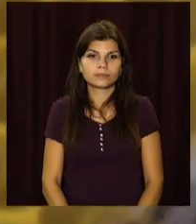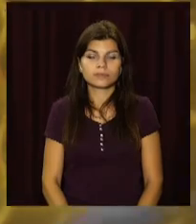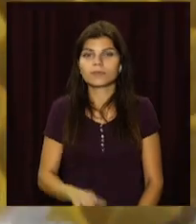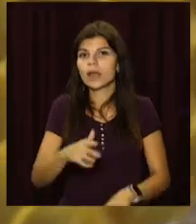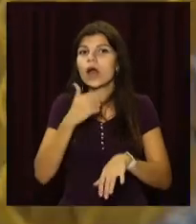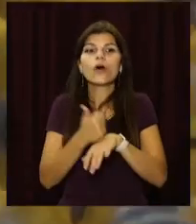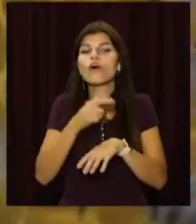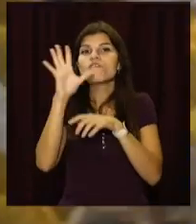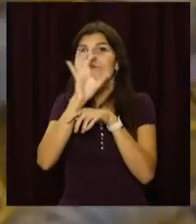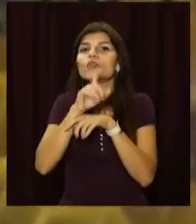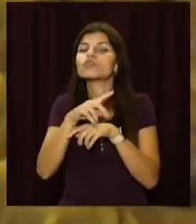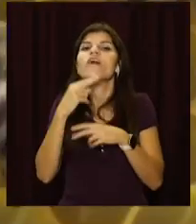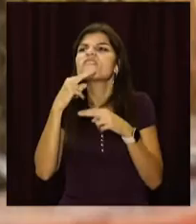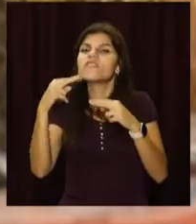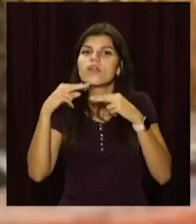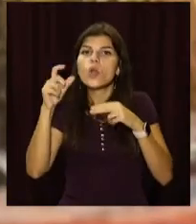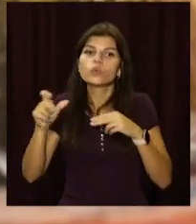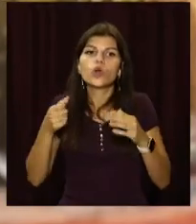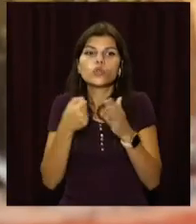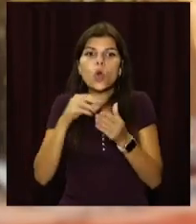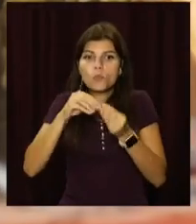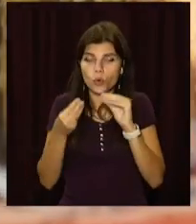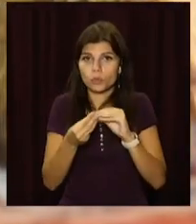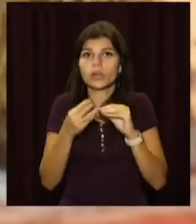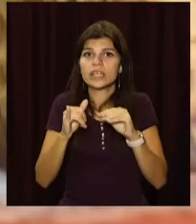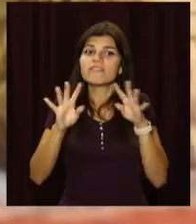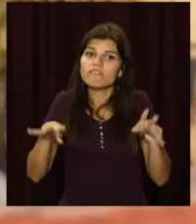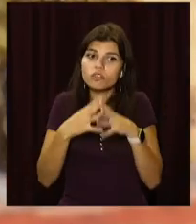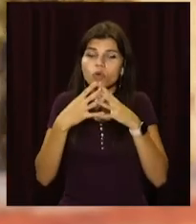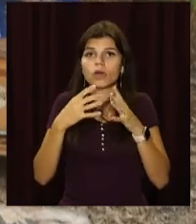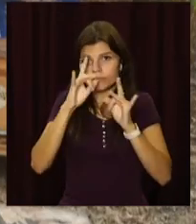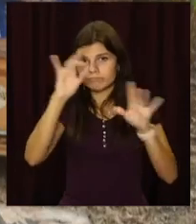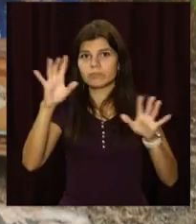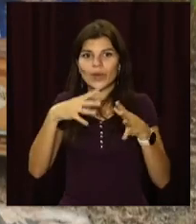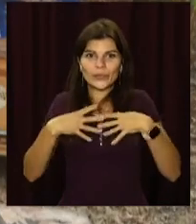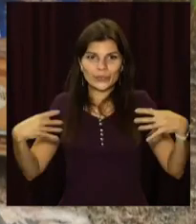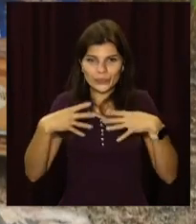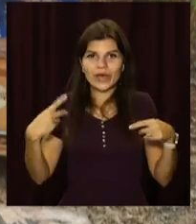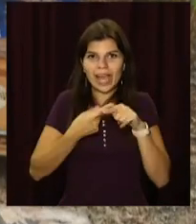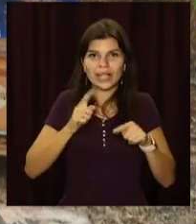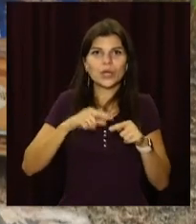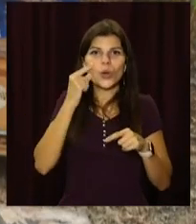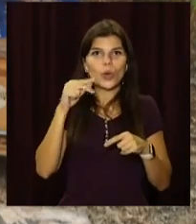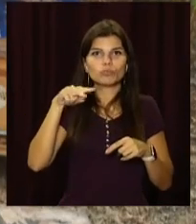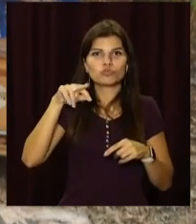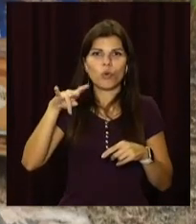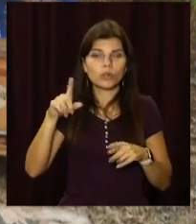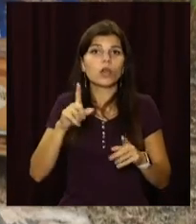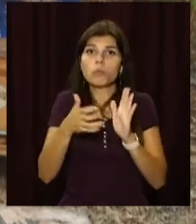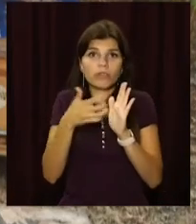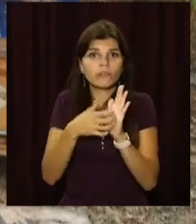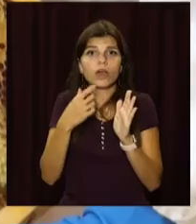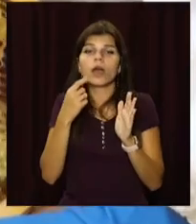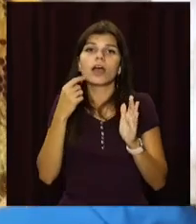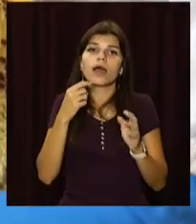Головна мета фотосесії – привернути увагу людей до проблеми та відновлювати популяцію смугастих. Саме це обезпечить планету від нестачі їжі